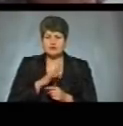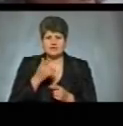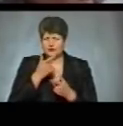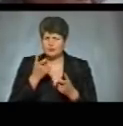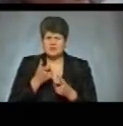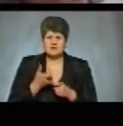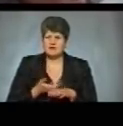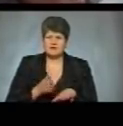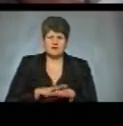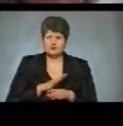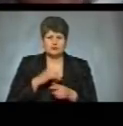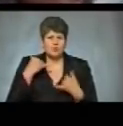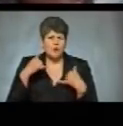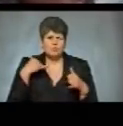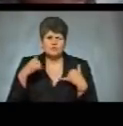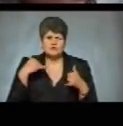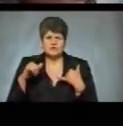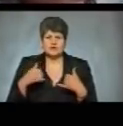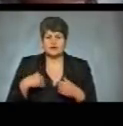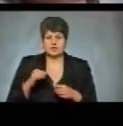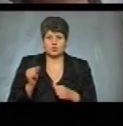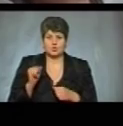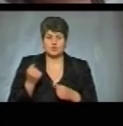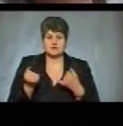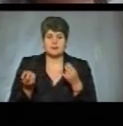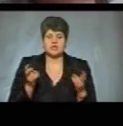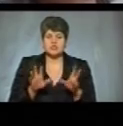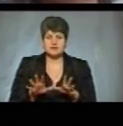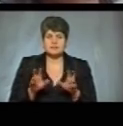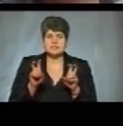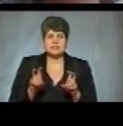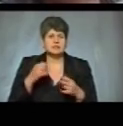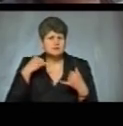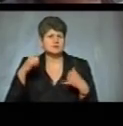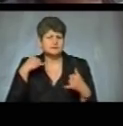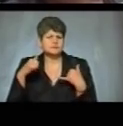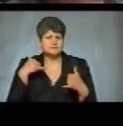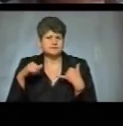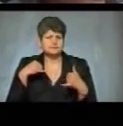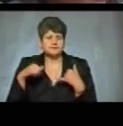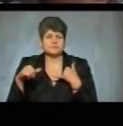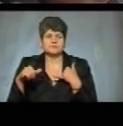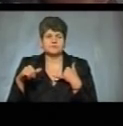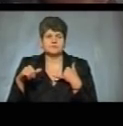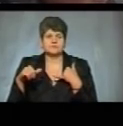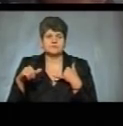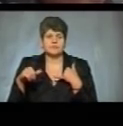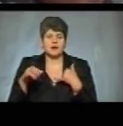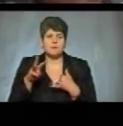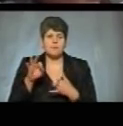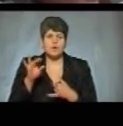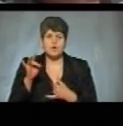було забути. Обдзвонили, тоді мої друзі прийшли. Ми сіли на телефон і обдзвонили просто всі морги,